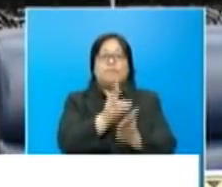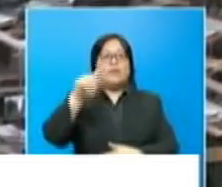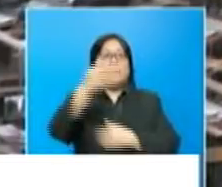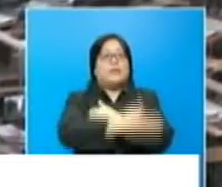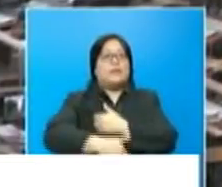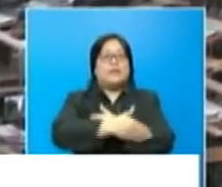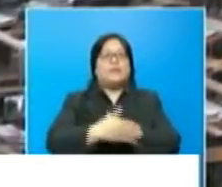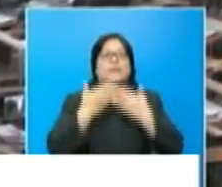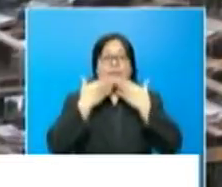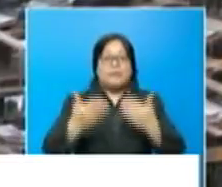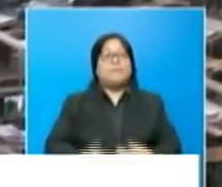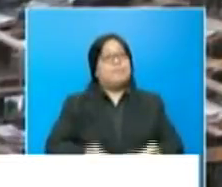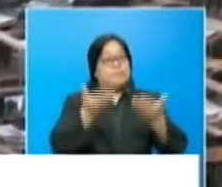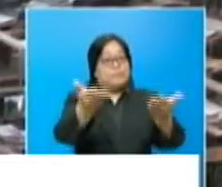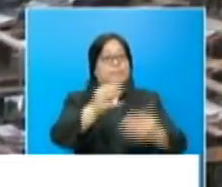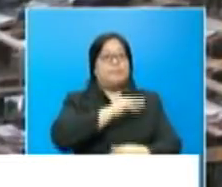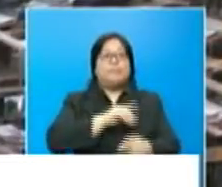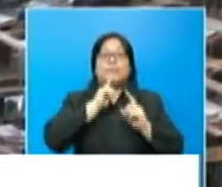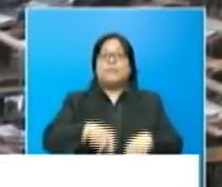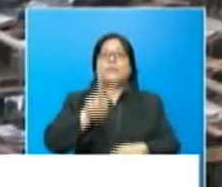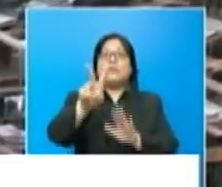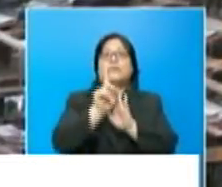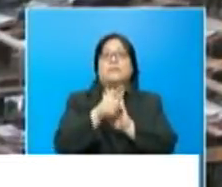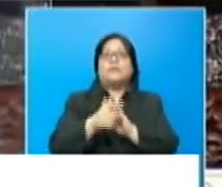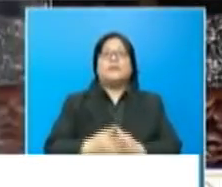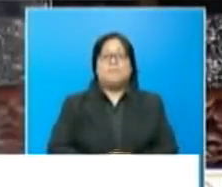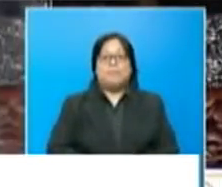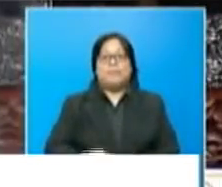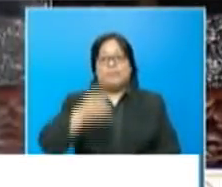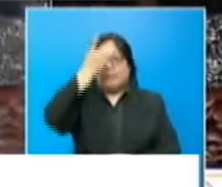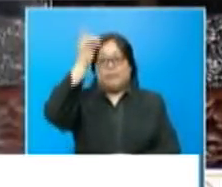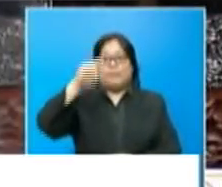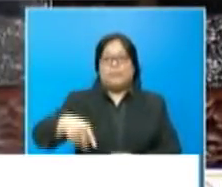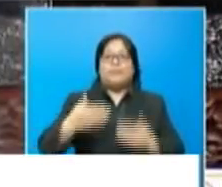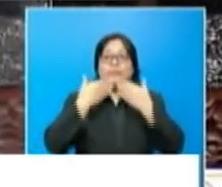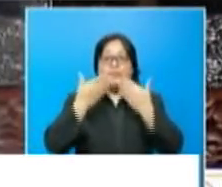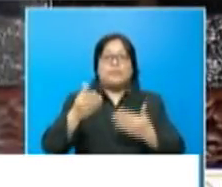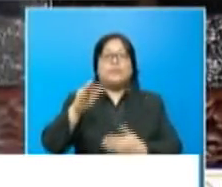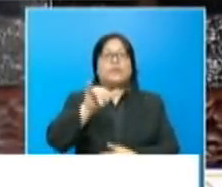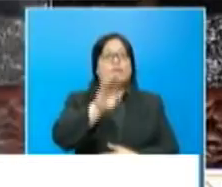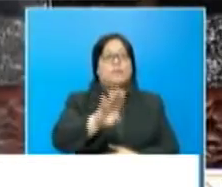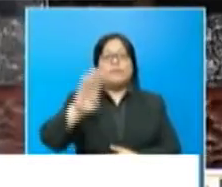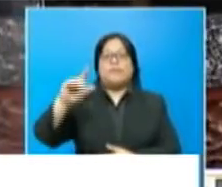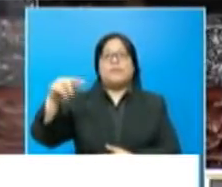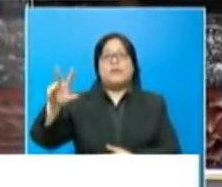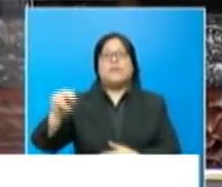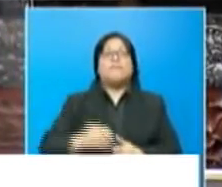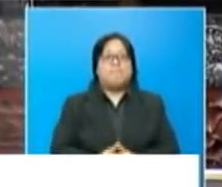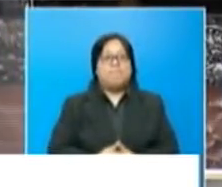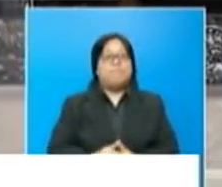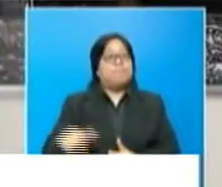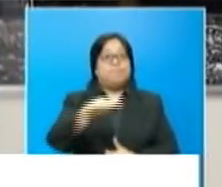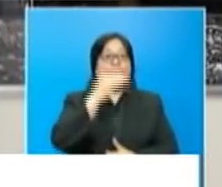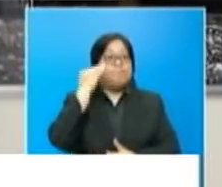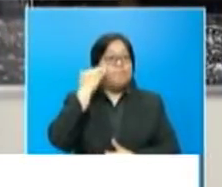bersedia untuklah bekerja dengan mana-mana pihak. Tetapi kita mestilah ada satu hala tuju yang jelas.